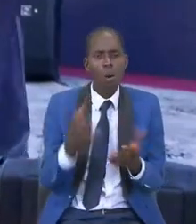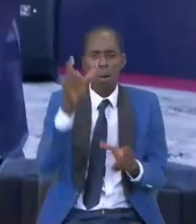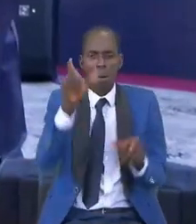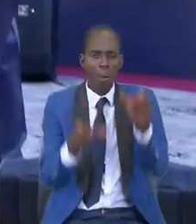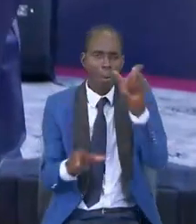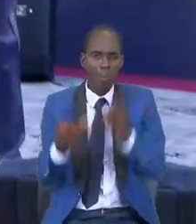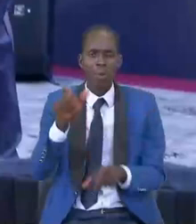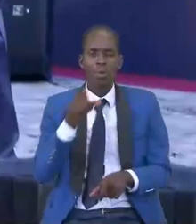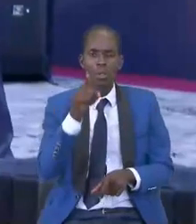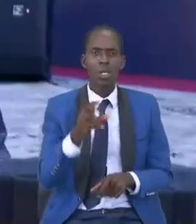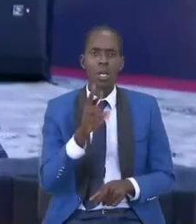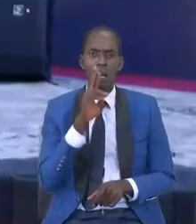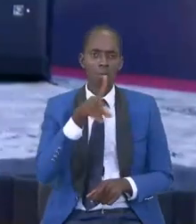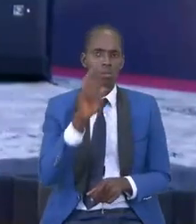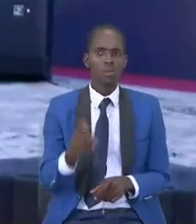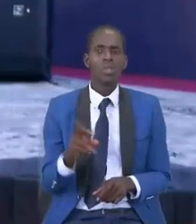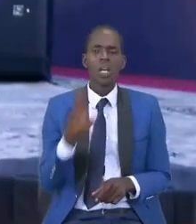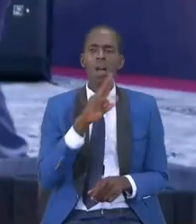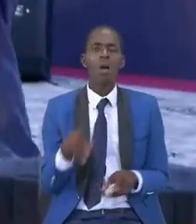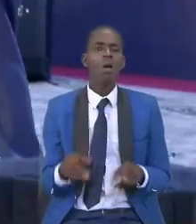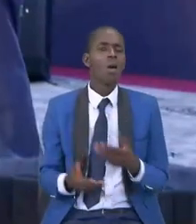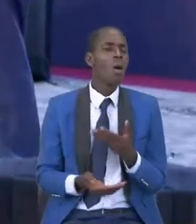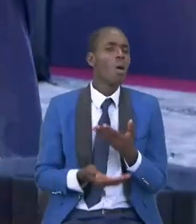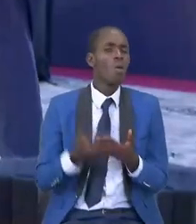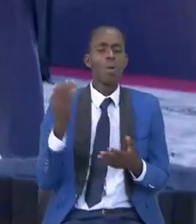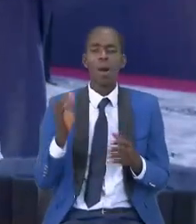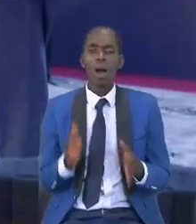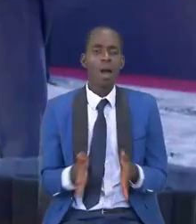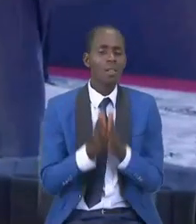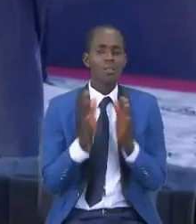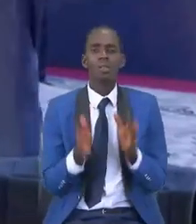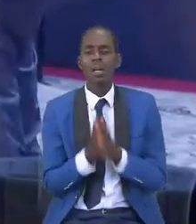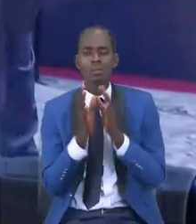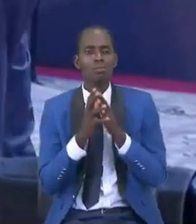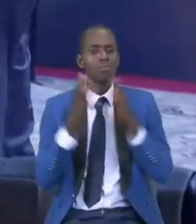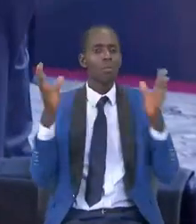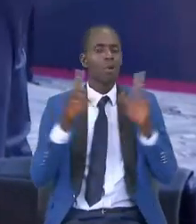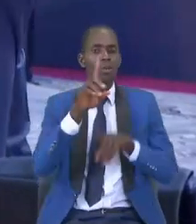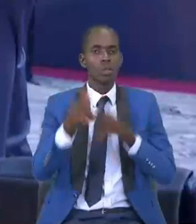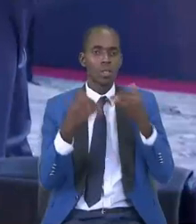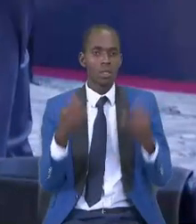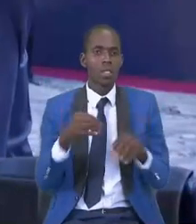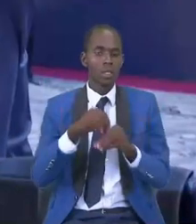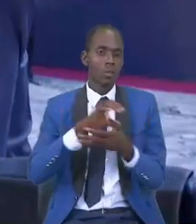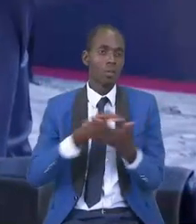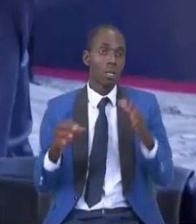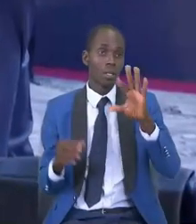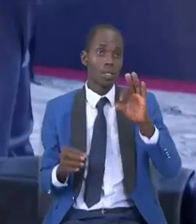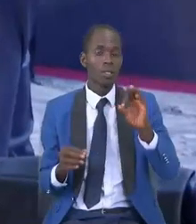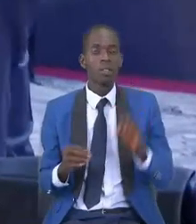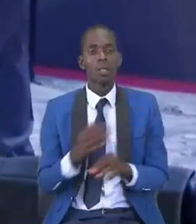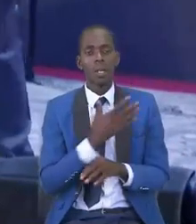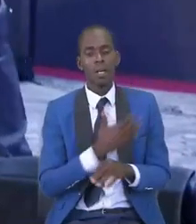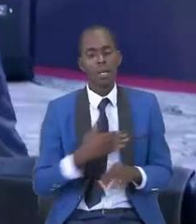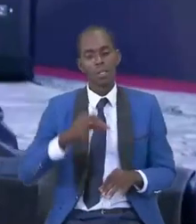C'est comme s'ils étaient, ils voulaient épuiser toutes les questions. Verset 9, il leur répondit, je